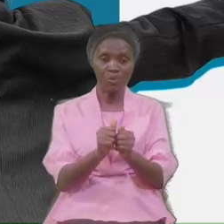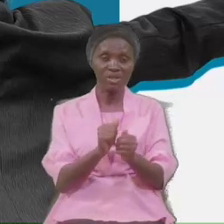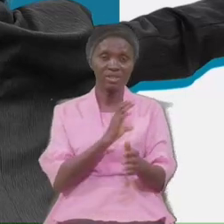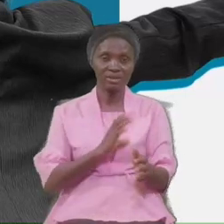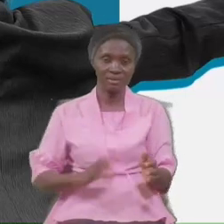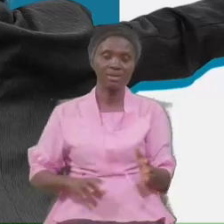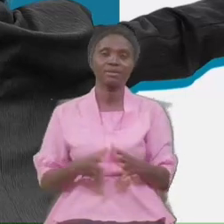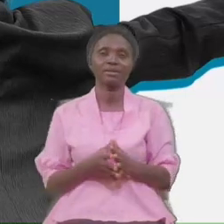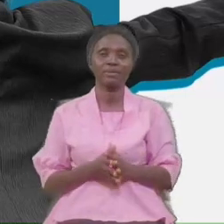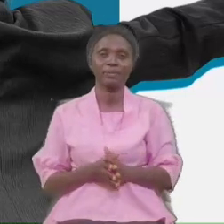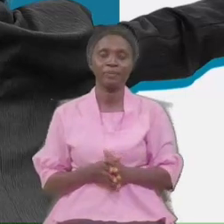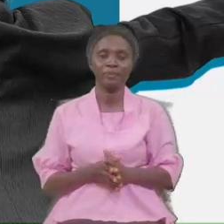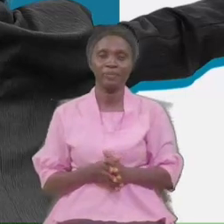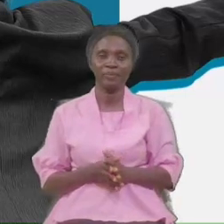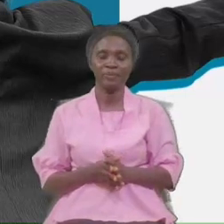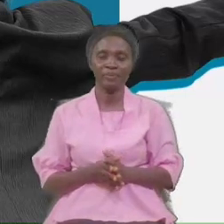Le lien est